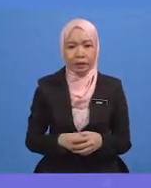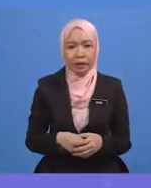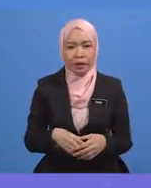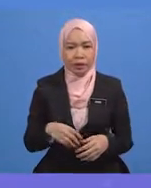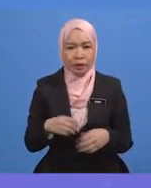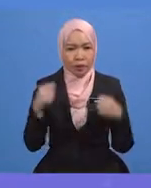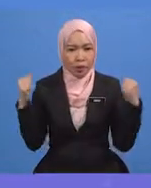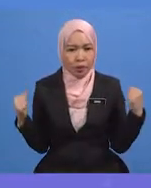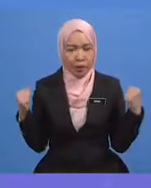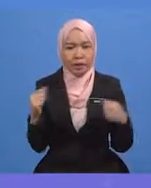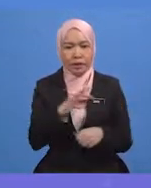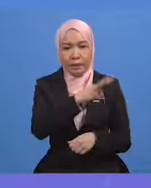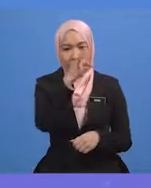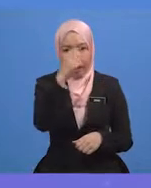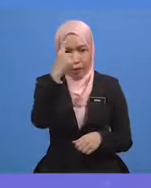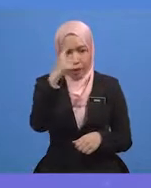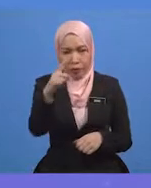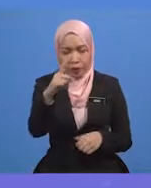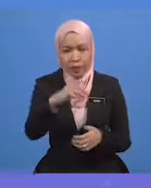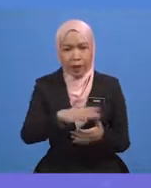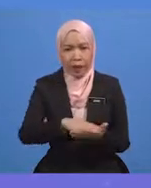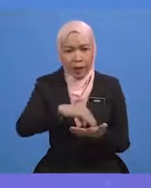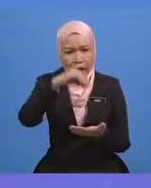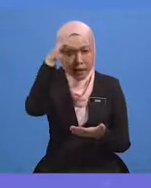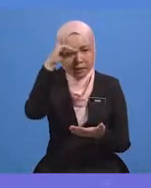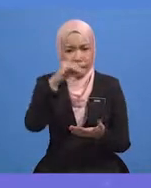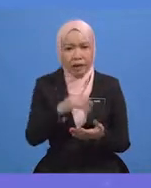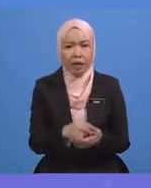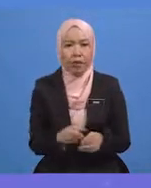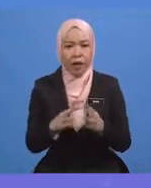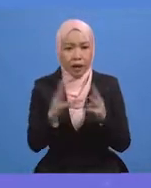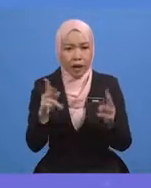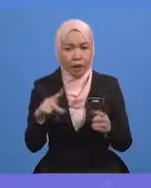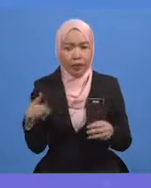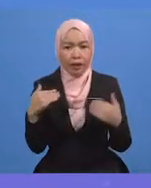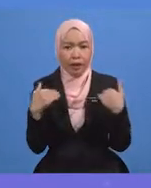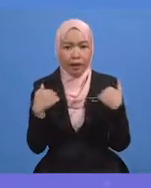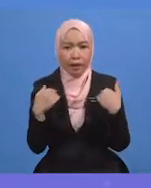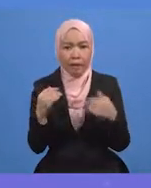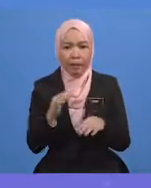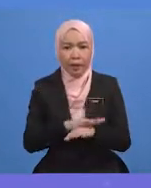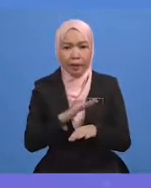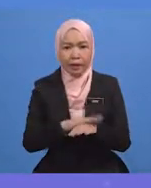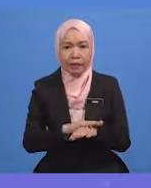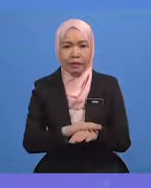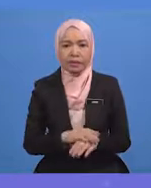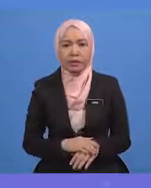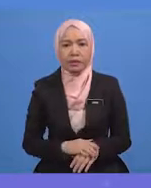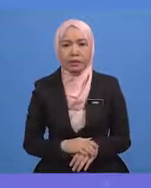hadapi. Cabaran itulah yang menjadikan kita insan yang lebih berani di hari